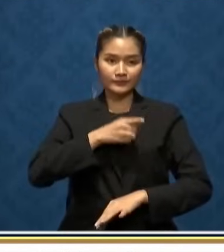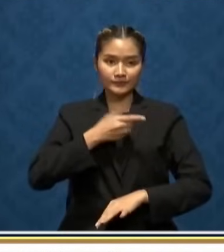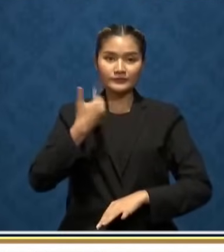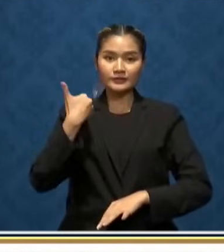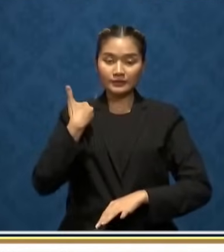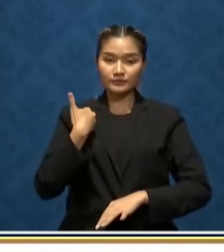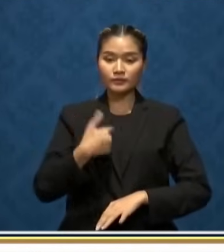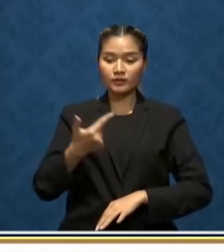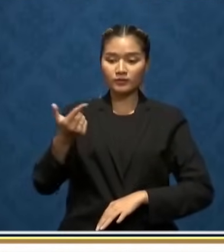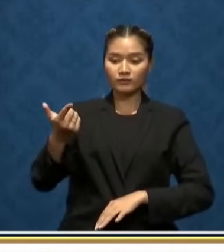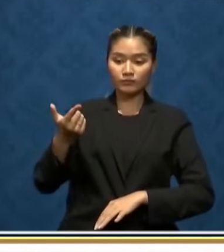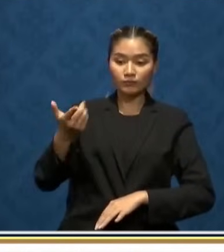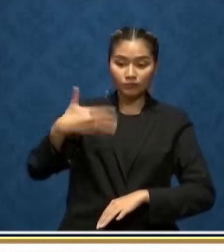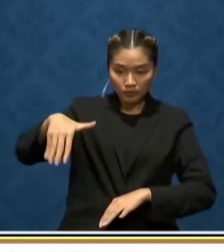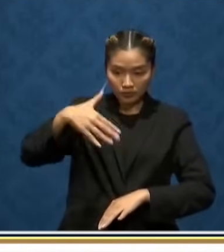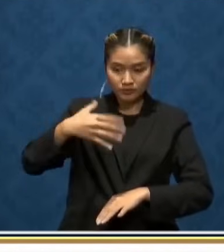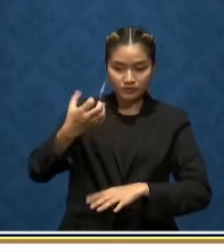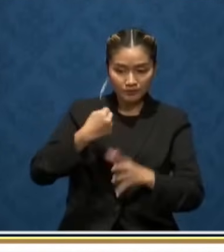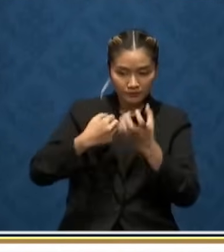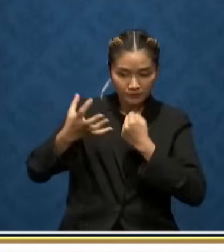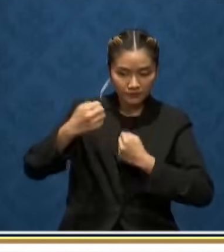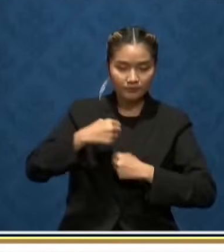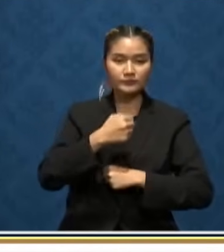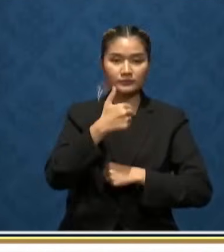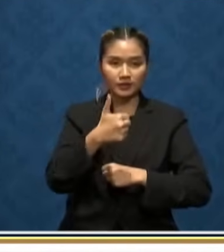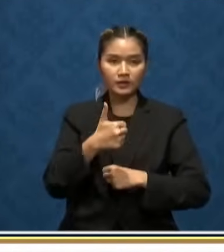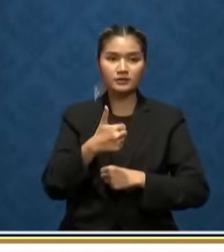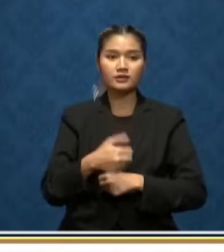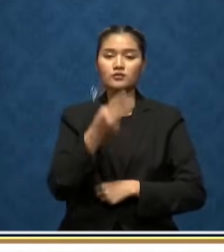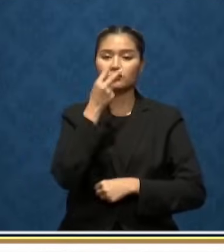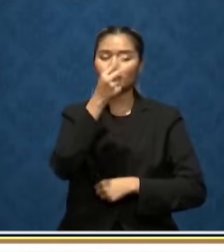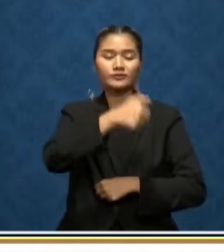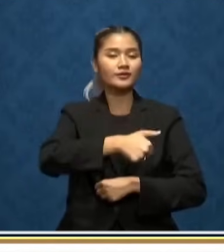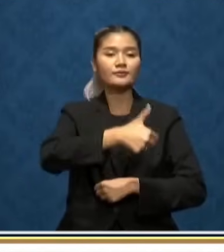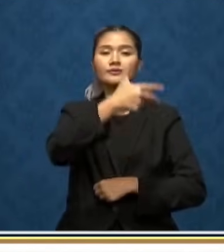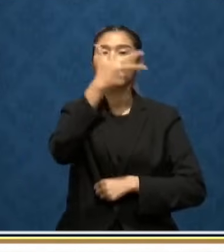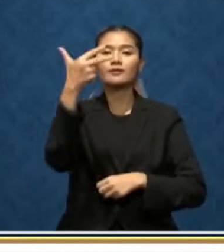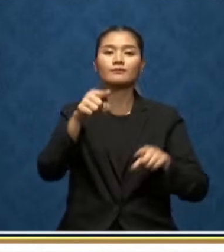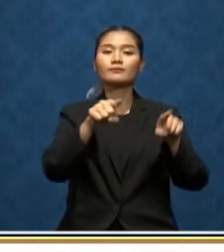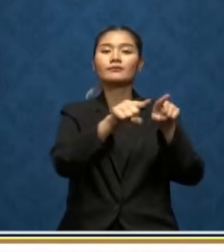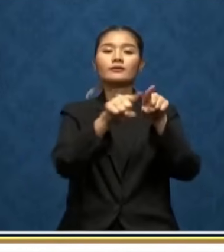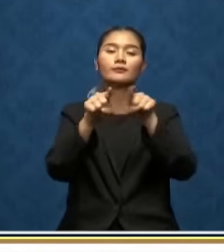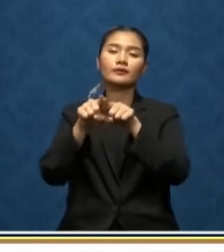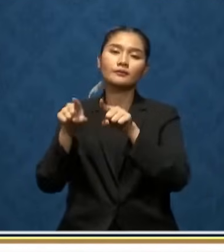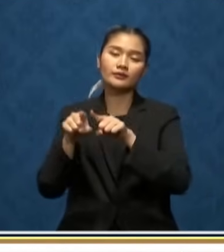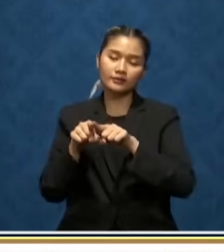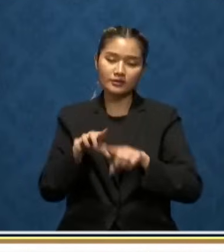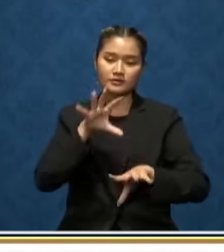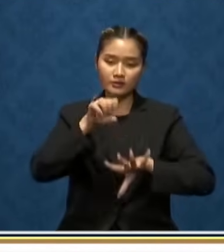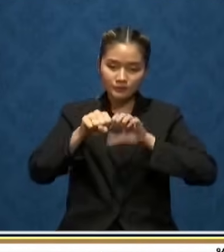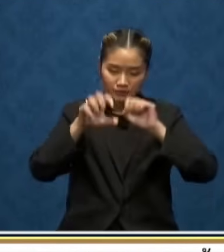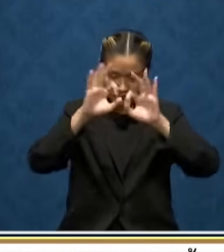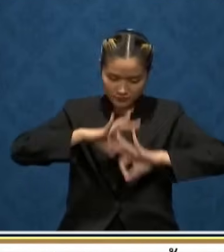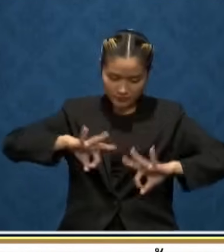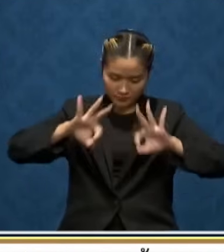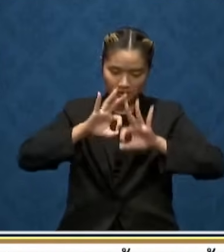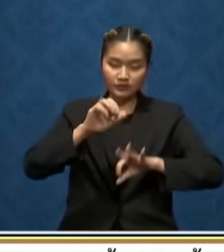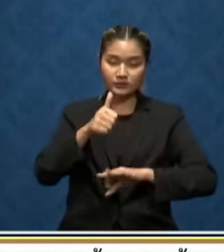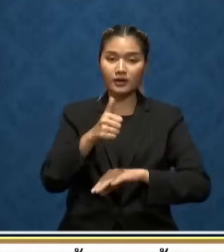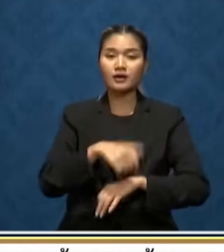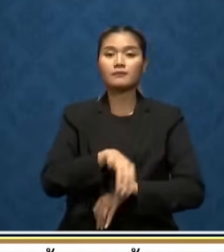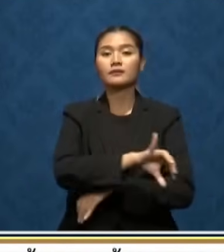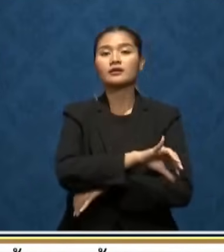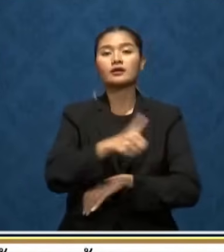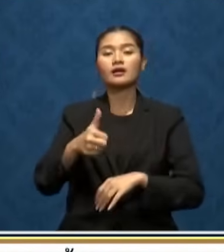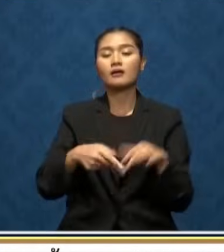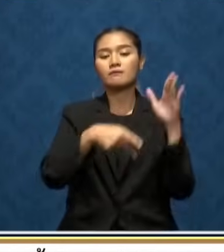องก็จับประเด็นและท่านทั้งหลายในห้องนี้ดูไทย PBS จึงจับประเด็นพวกนี้ไม่ว่าจะเป็นเรื่องพัท